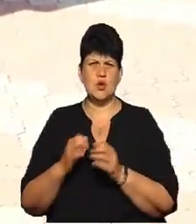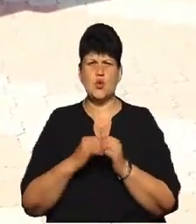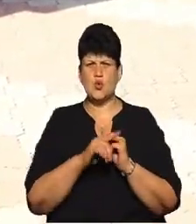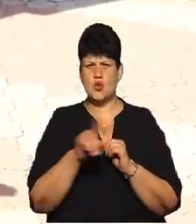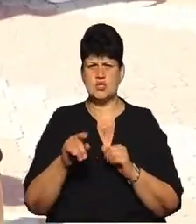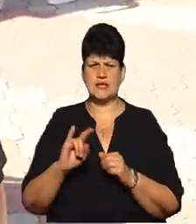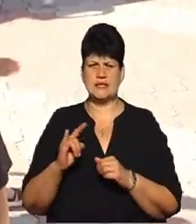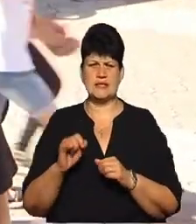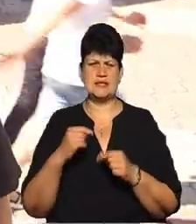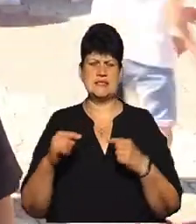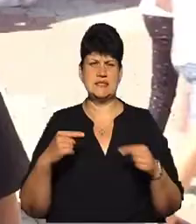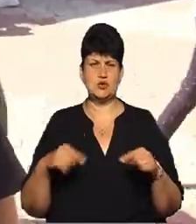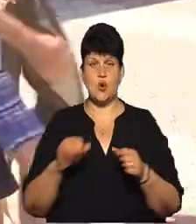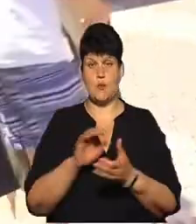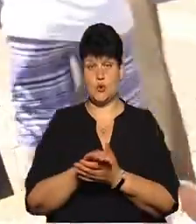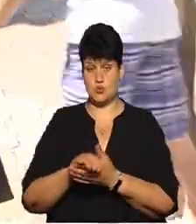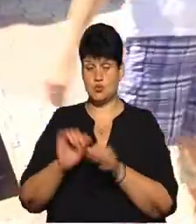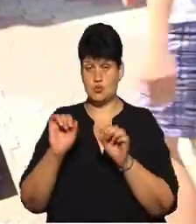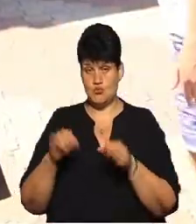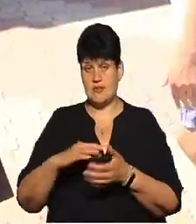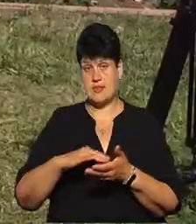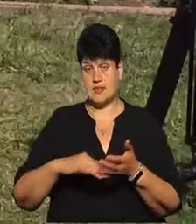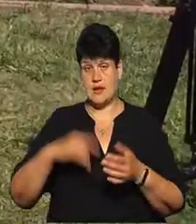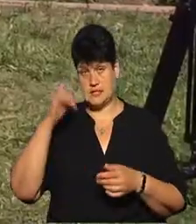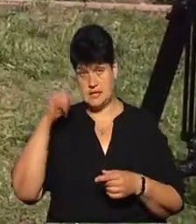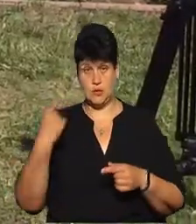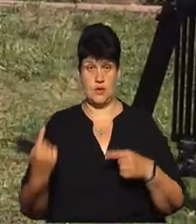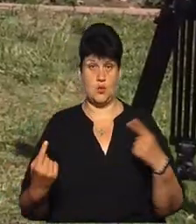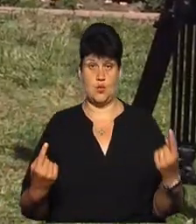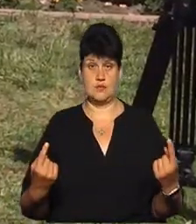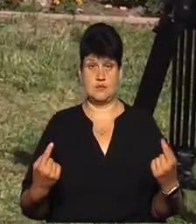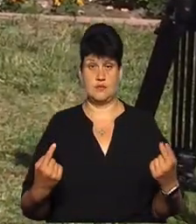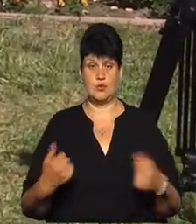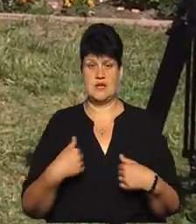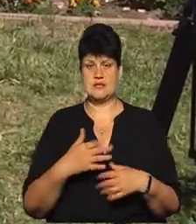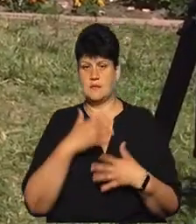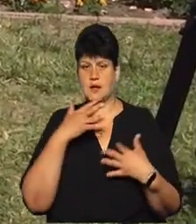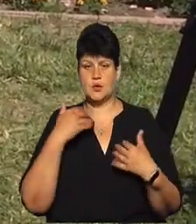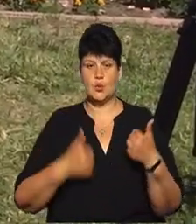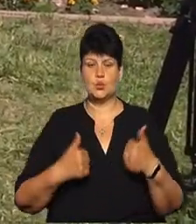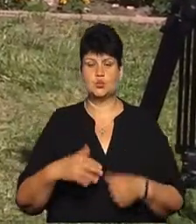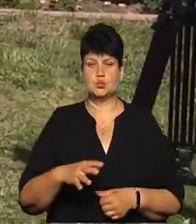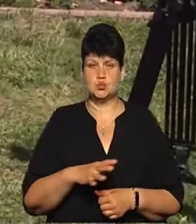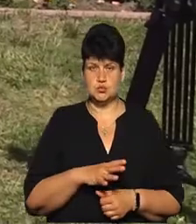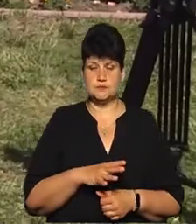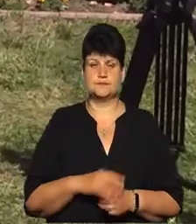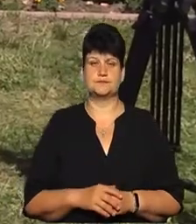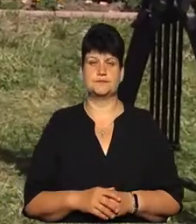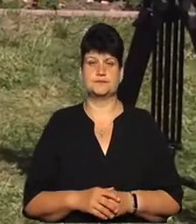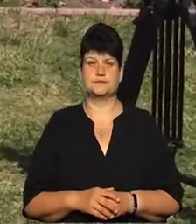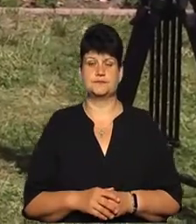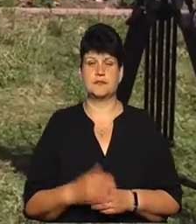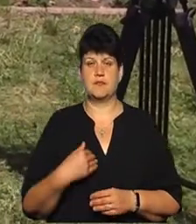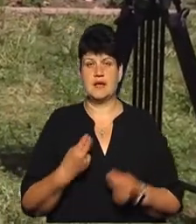з іншою познайомитися і на подалі знати одне одного. У нас багато конкурсів було. Ми граємо